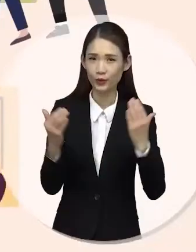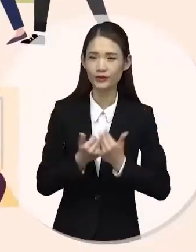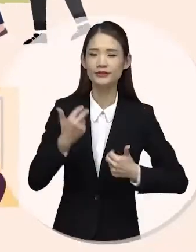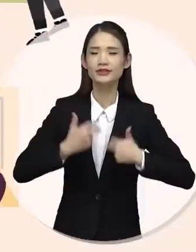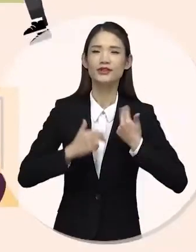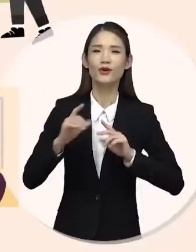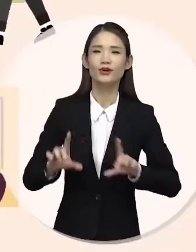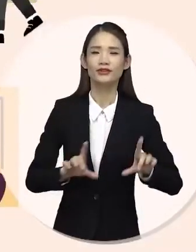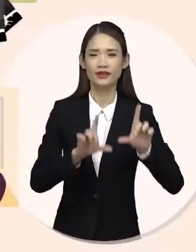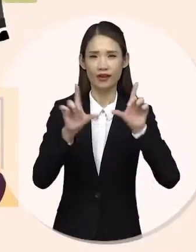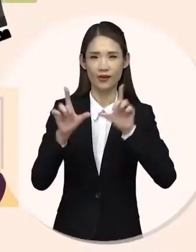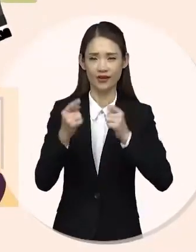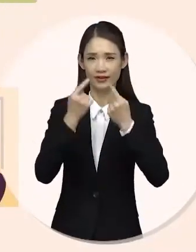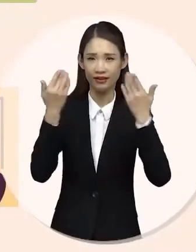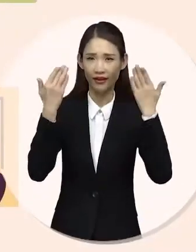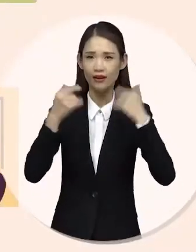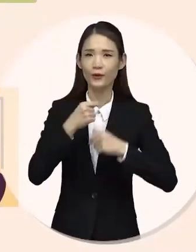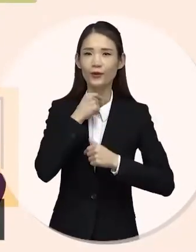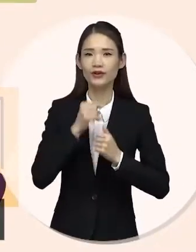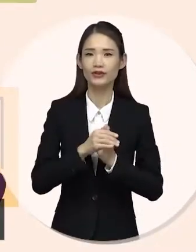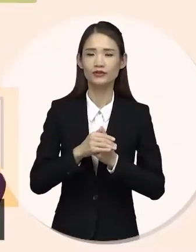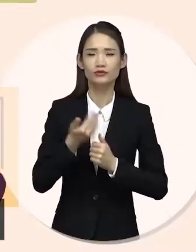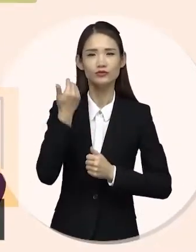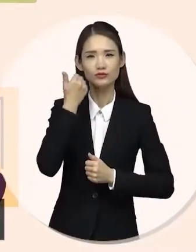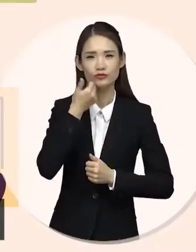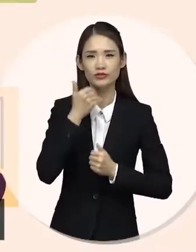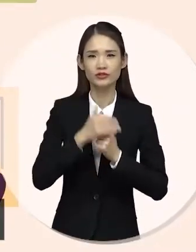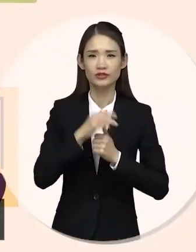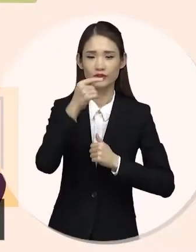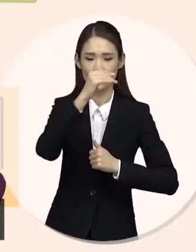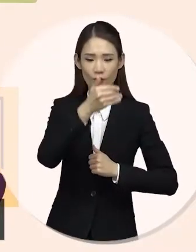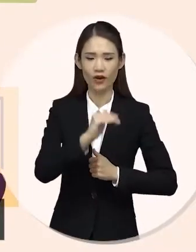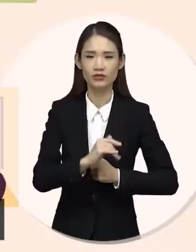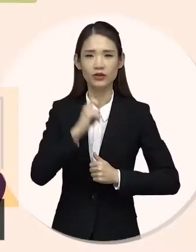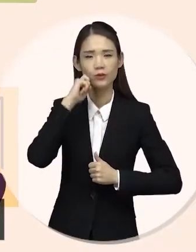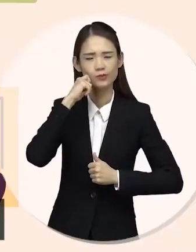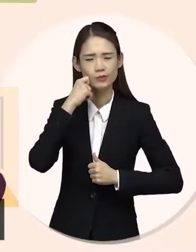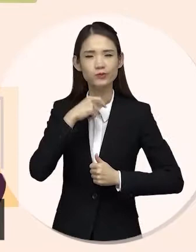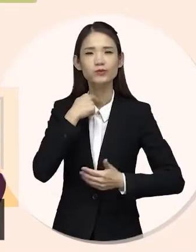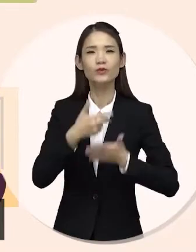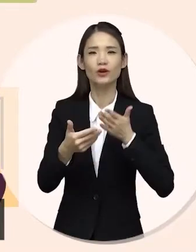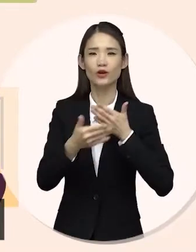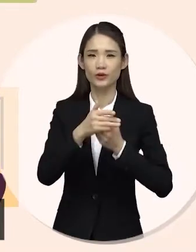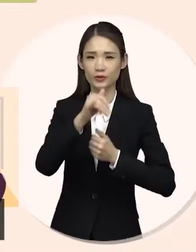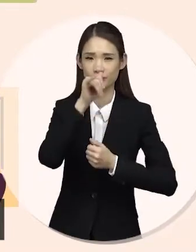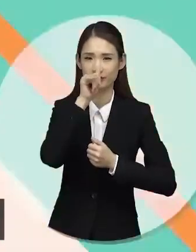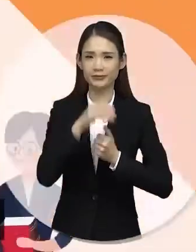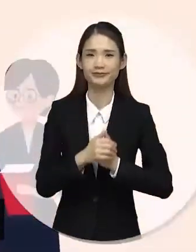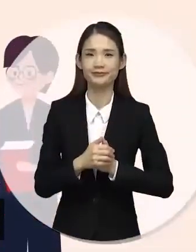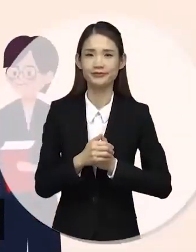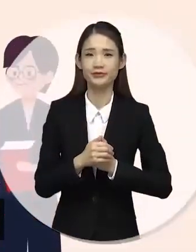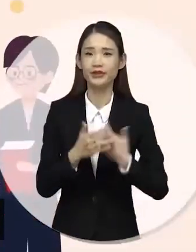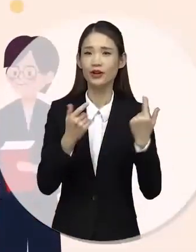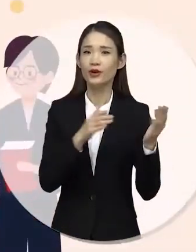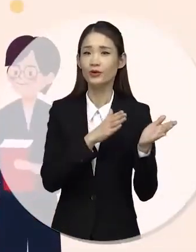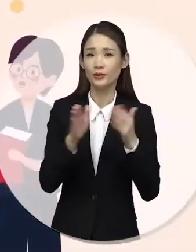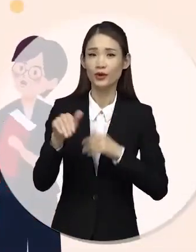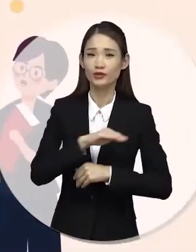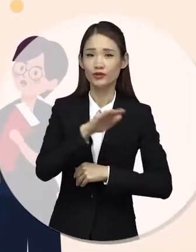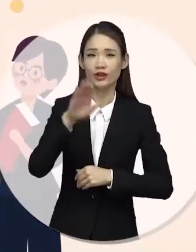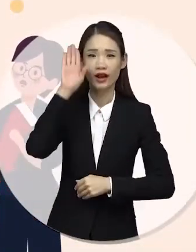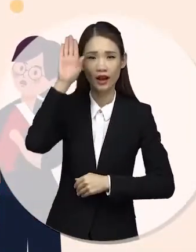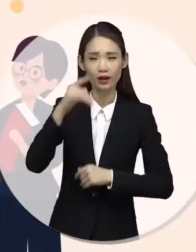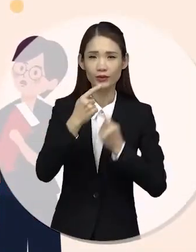우리는 모두 즐거운 대학 생활을 꿈꾸고 있습니다. 하지만 누군가는 그 과정에서 어려움을 마주하기도 합니다.